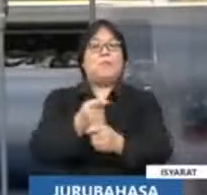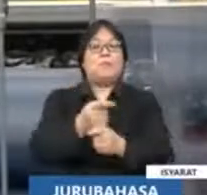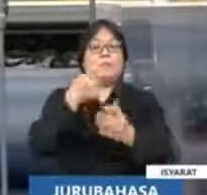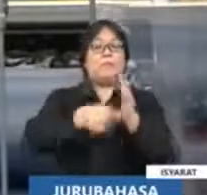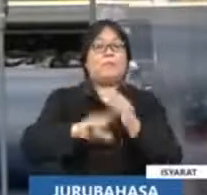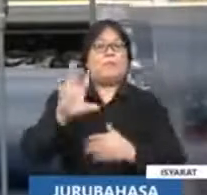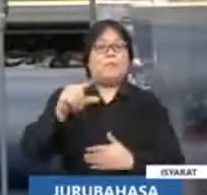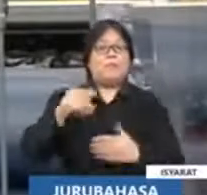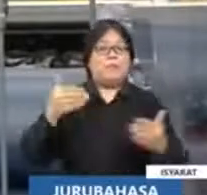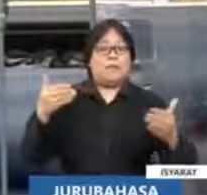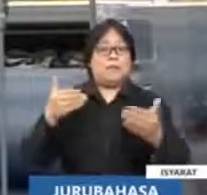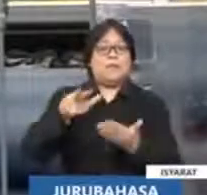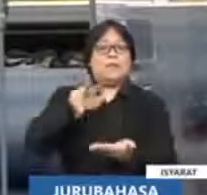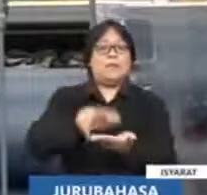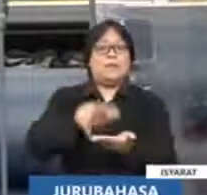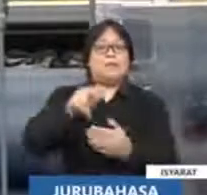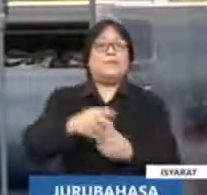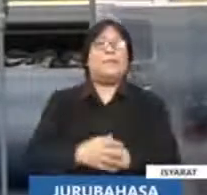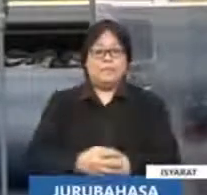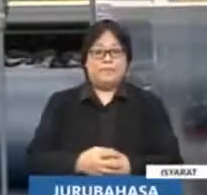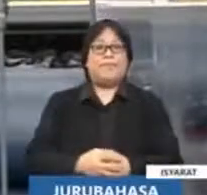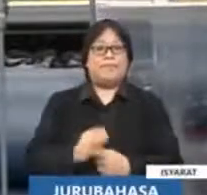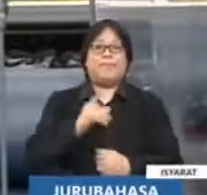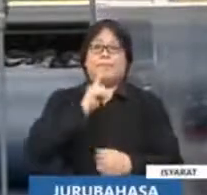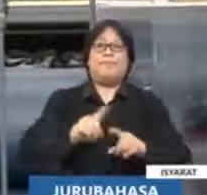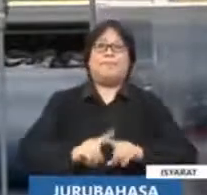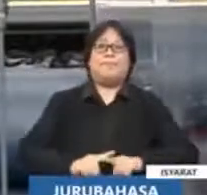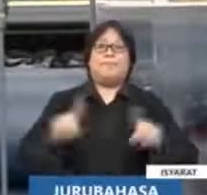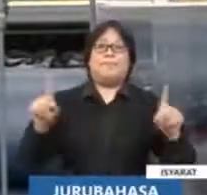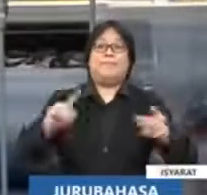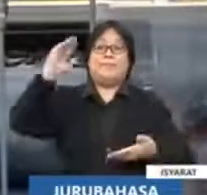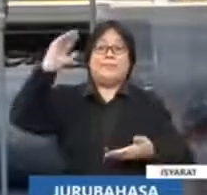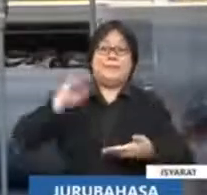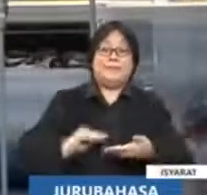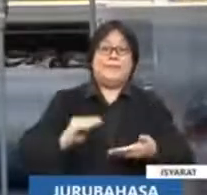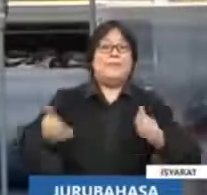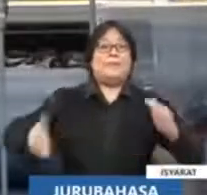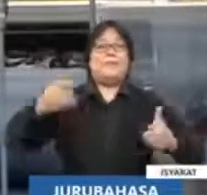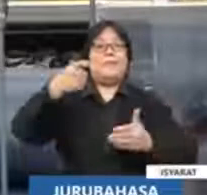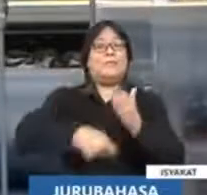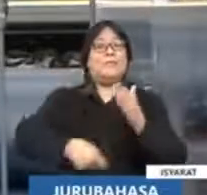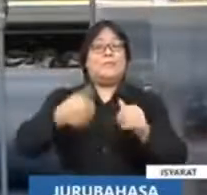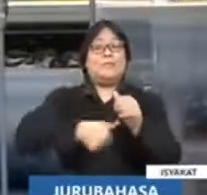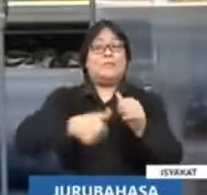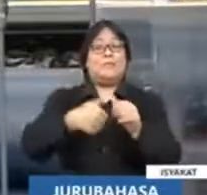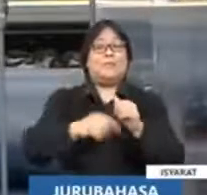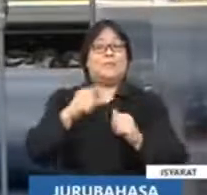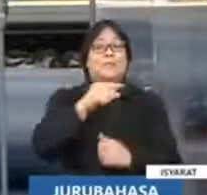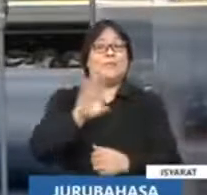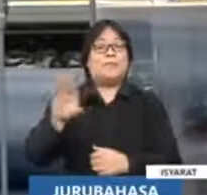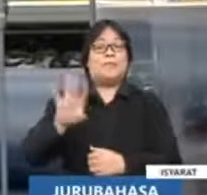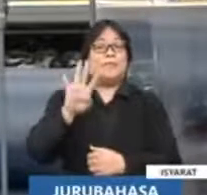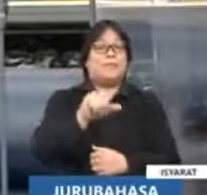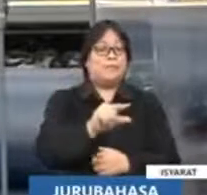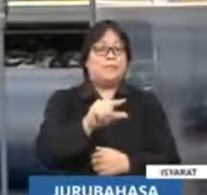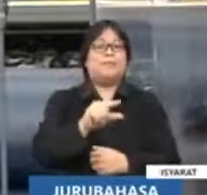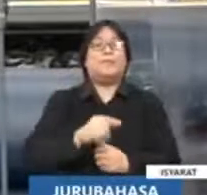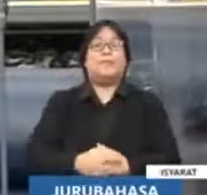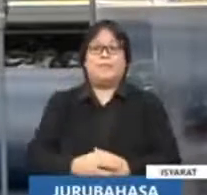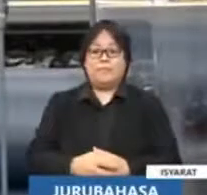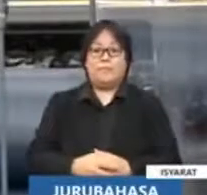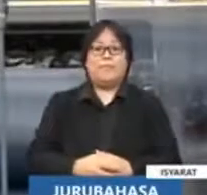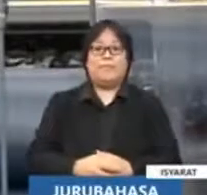harga 5G tersebut hampir dimutamatkan dan ia amatlah berbeza dan jauh lebih rendah berbanding kos bagi setiap gigabyte 4G oleh